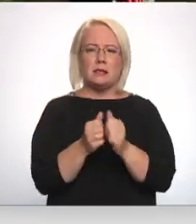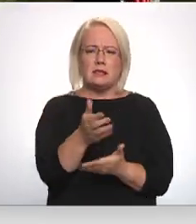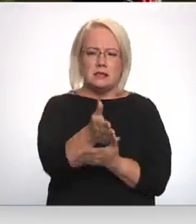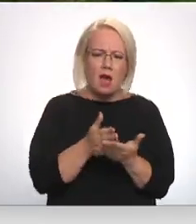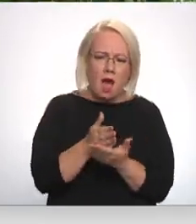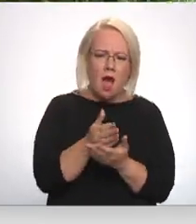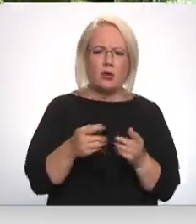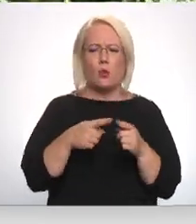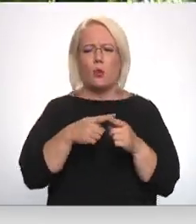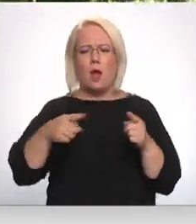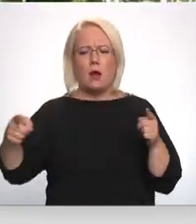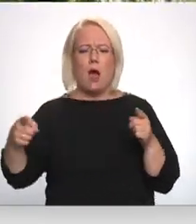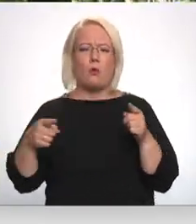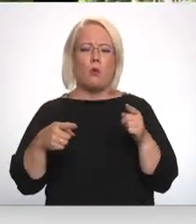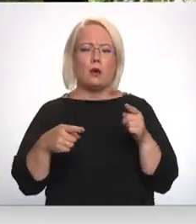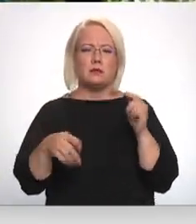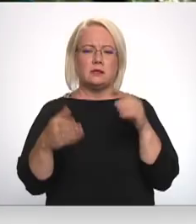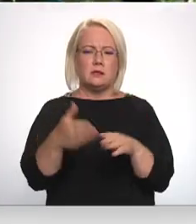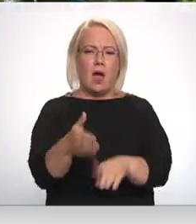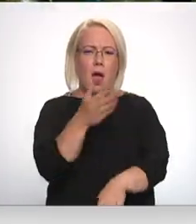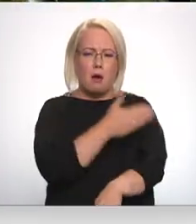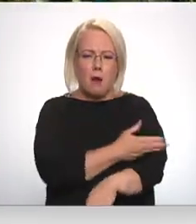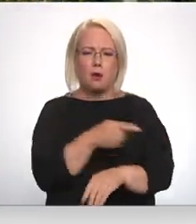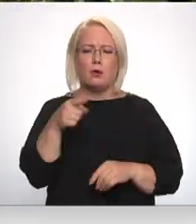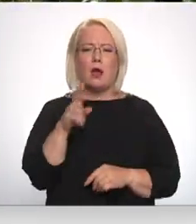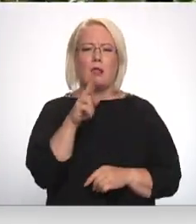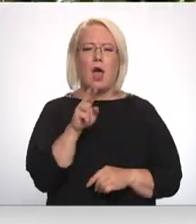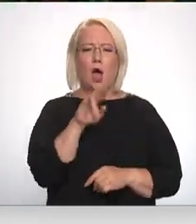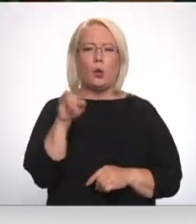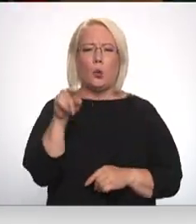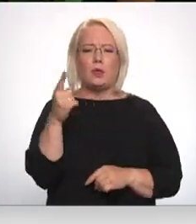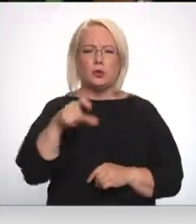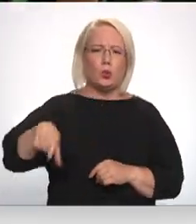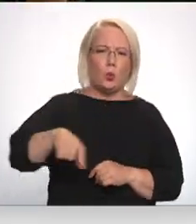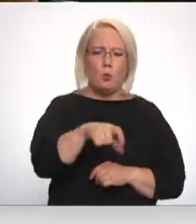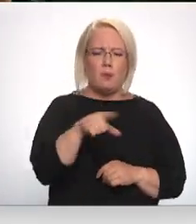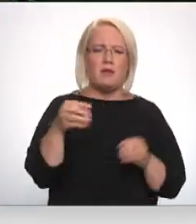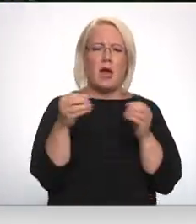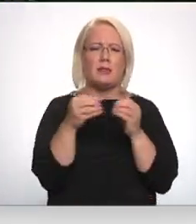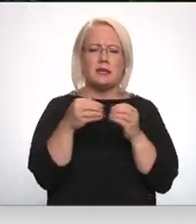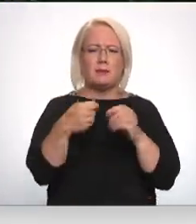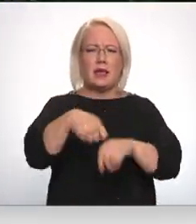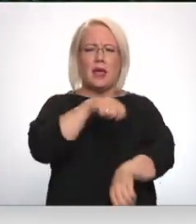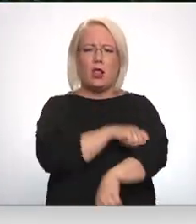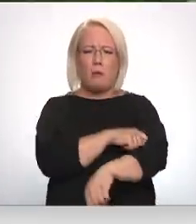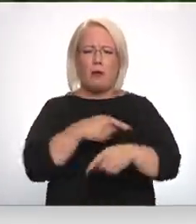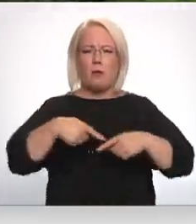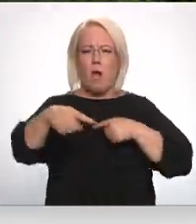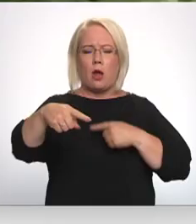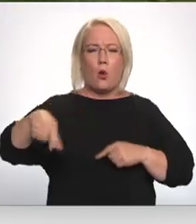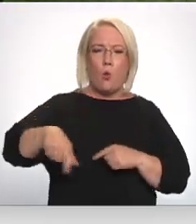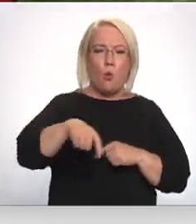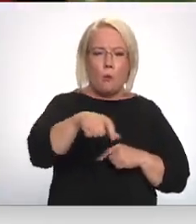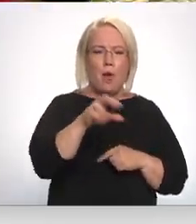gumijas zābakus talcinieki rosās Narūtas upē. Tā ir aptuveni 10 km gara upe Rāznas nacionālajā parkā un iztek no